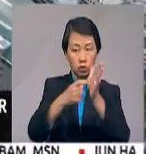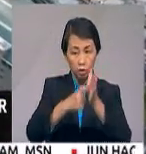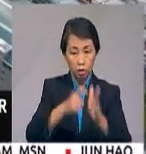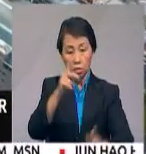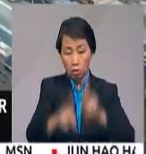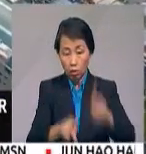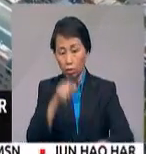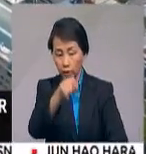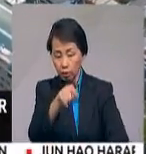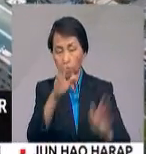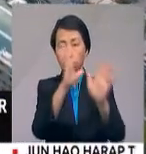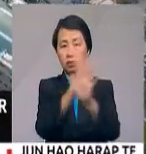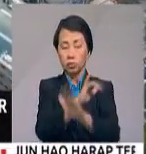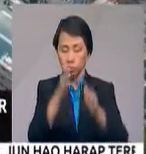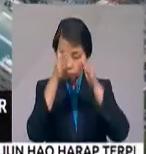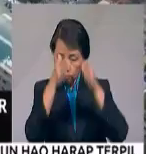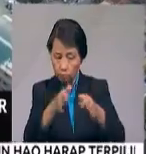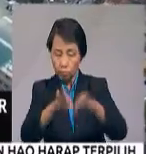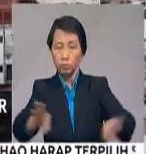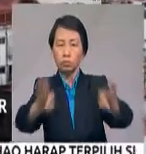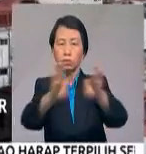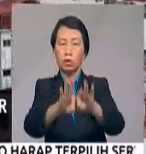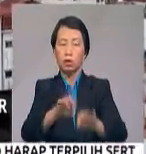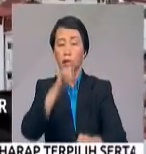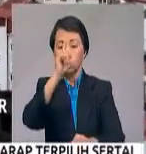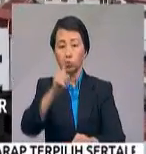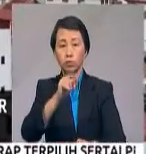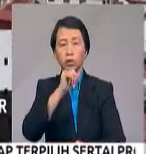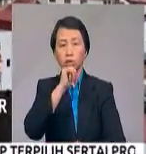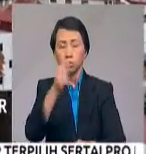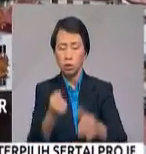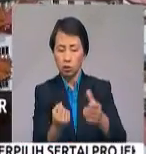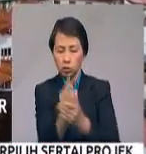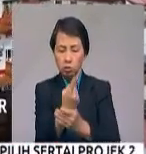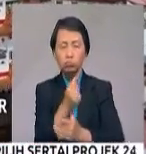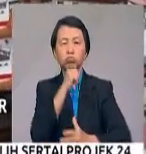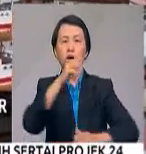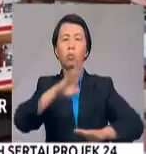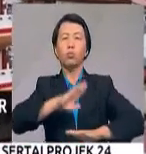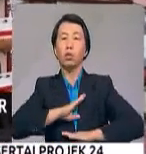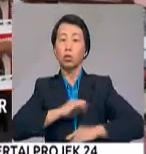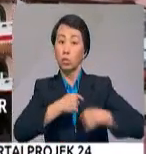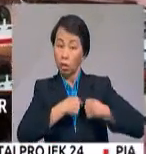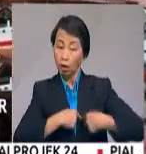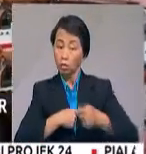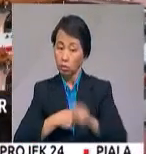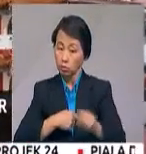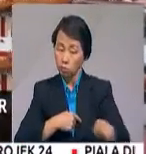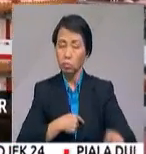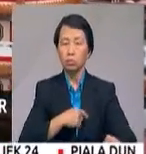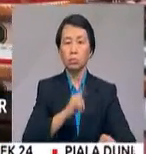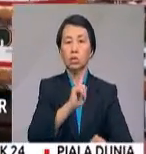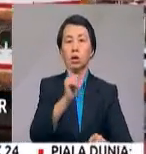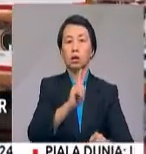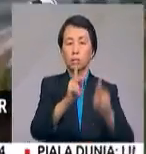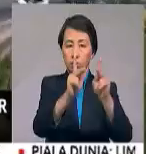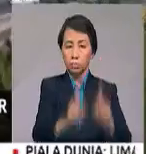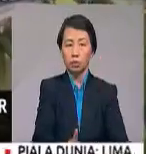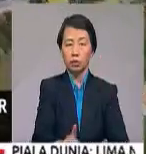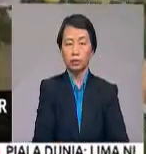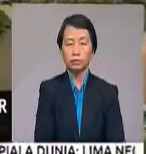di negeri itu diutamakan, yang sepatutnya tidak menimbulkan ketidakpuasan hati mana-mana pihak.